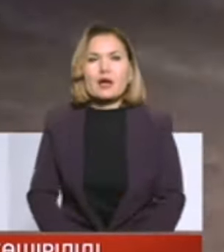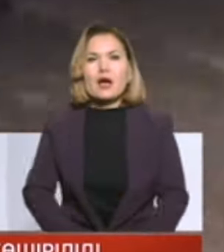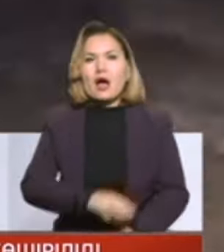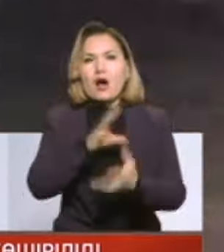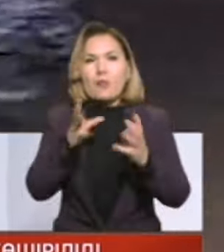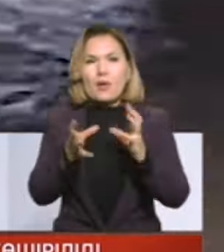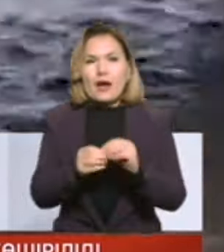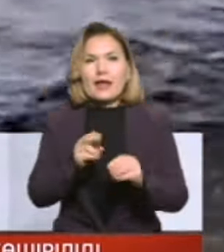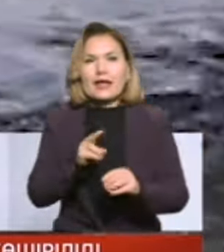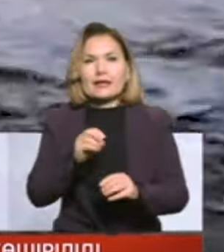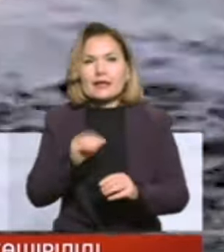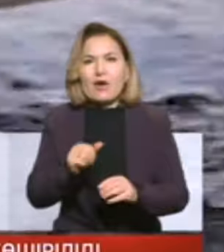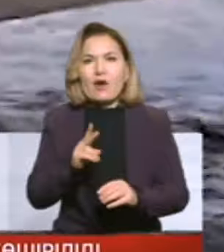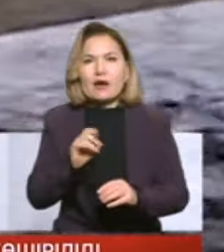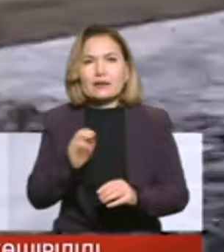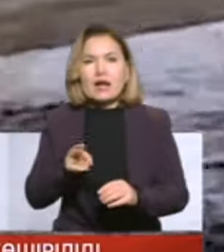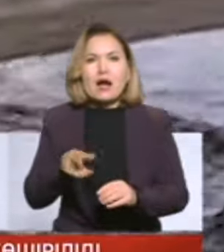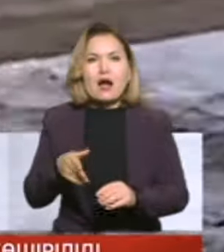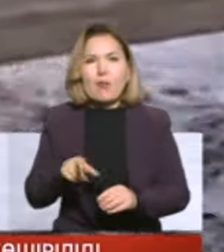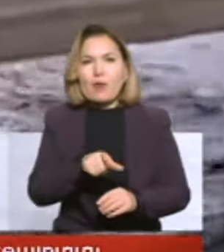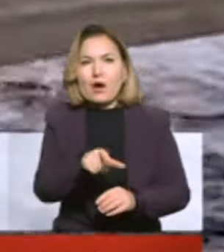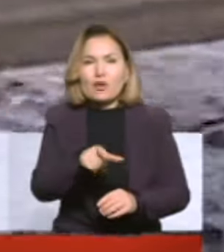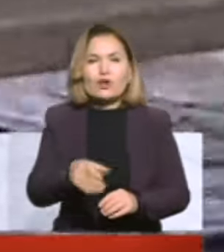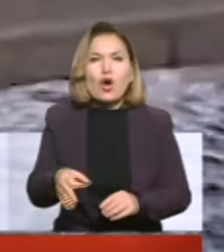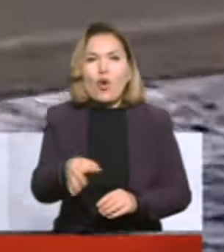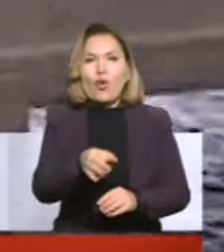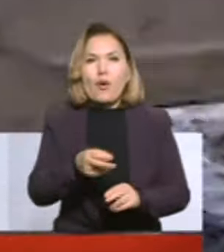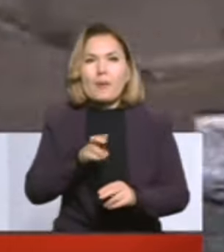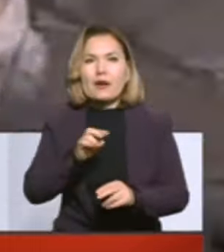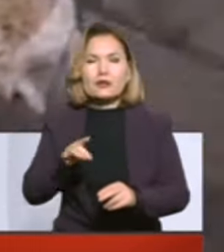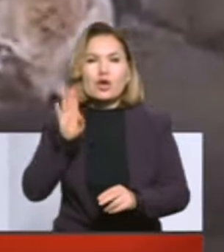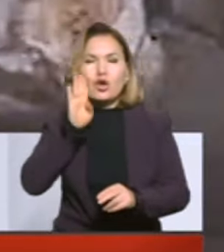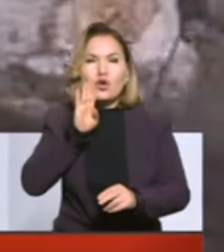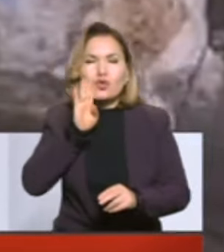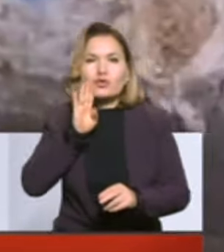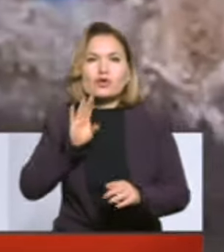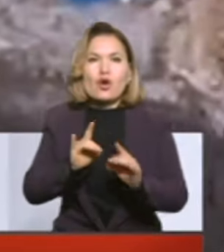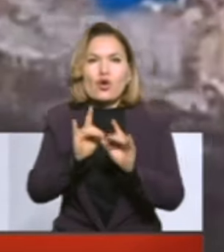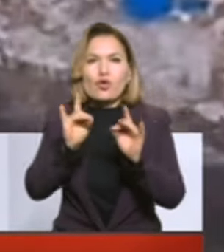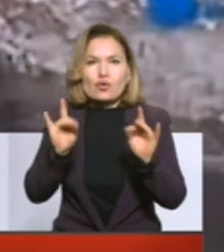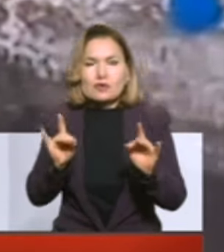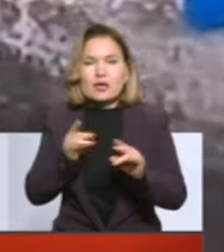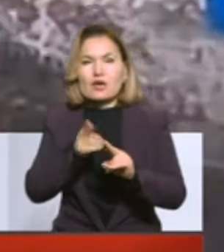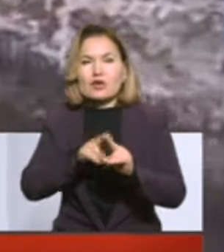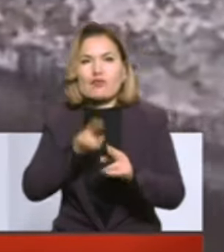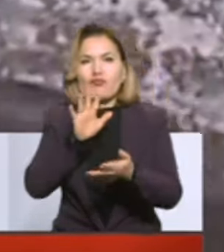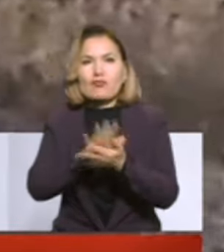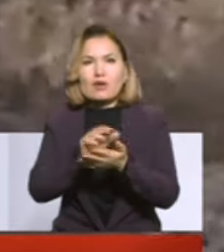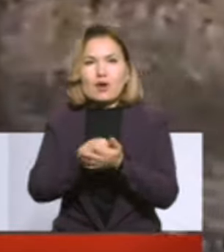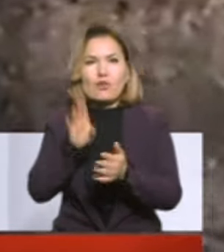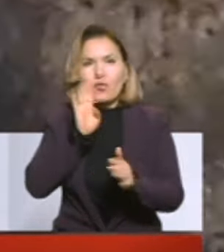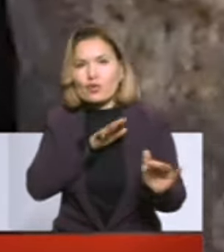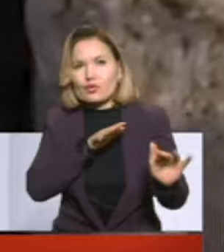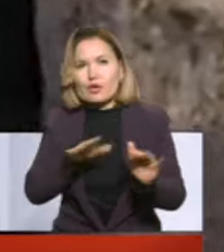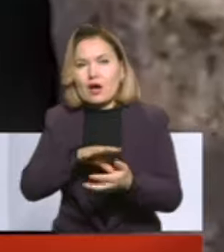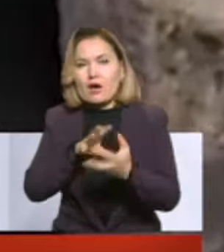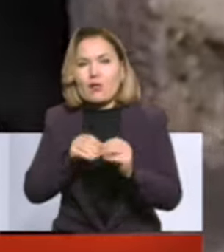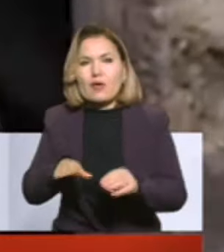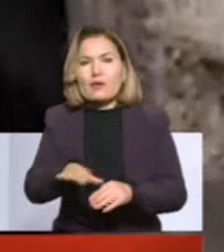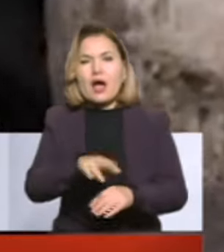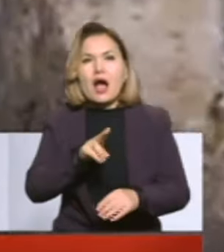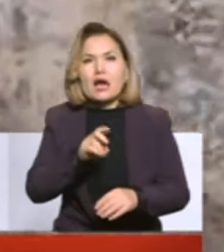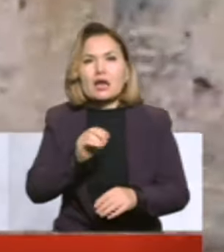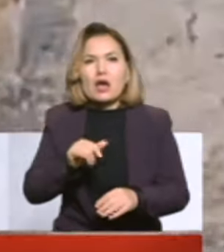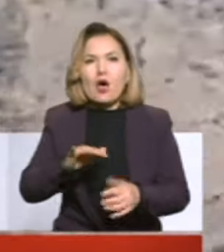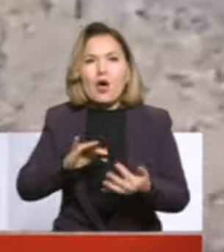Салдарынан Кентау Қарнақ бағытындағы облыстық жолда Байылдыр өзенінің үстінен өткен көпірді су шайып кетті. Сондай-ақ Созақ ауданындағы Қаратау